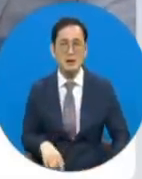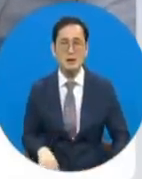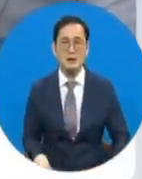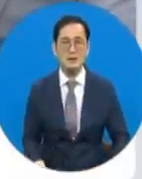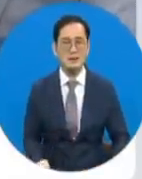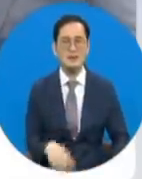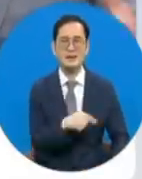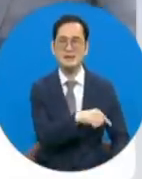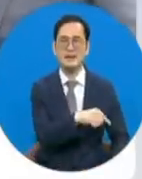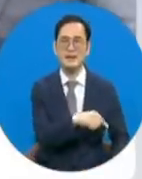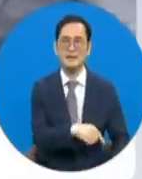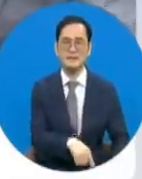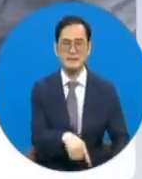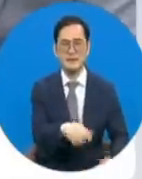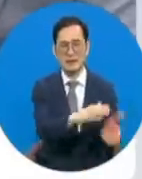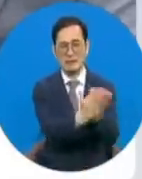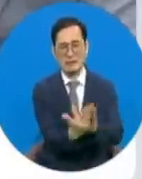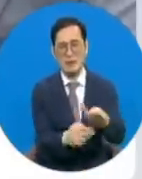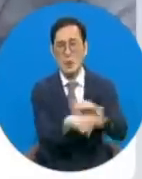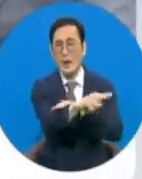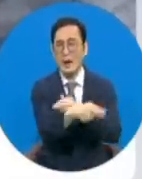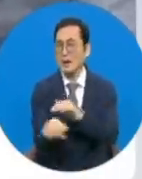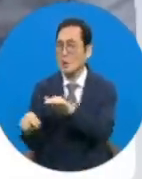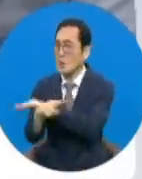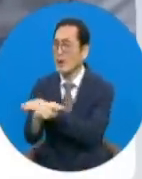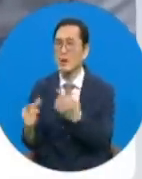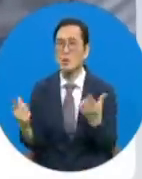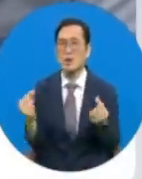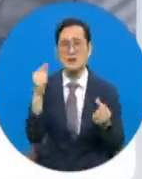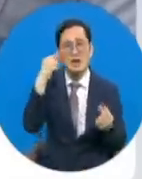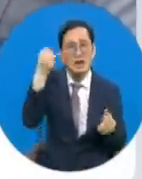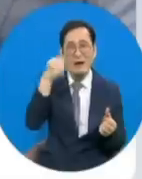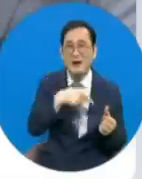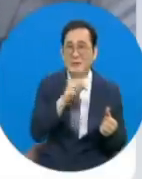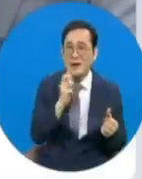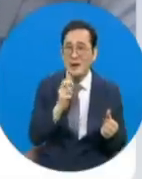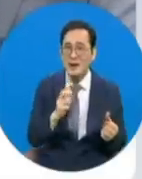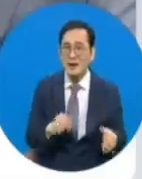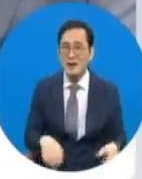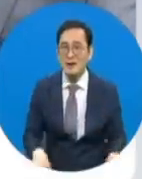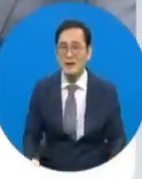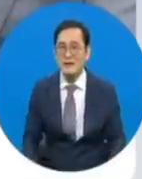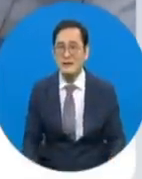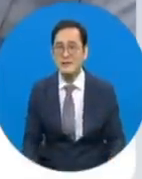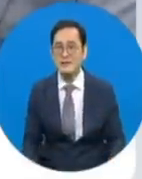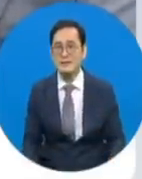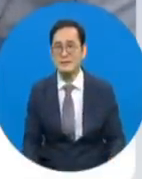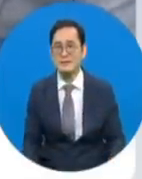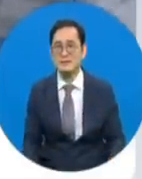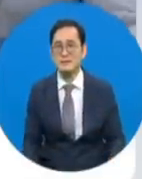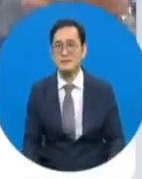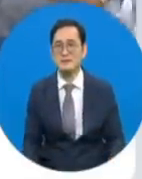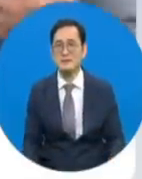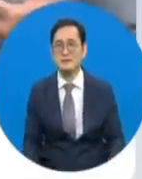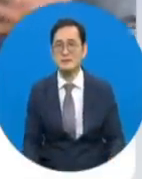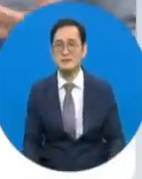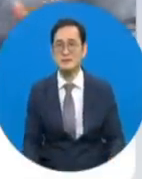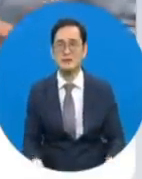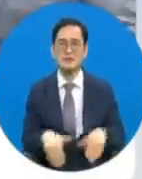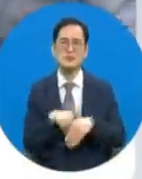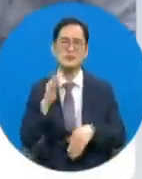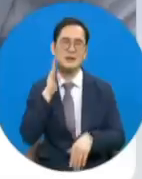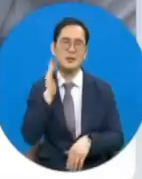이것을 권칠승 대변인 혼자만의 이야기로 둘 것이 아니라 과거에 문재인 전 대통령도 그런 식의